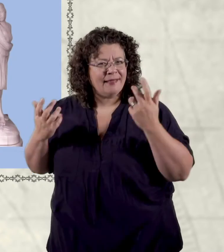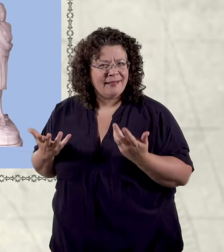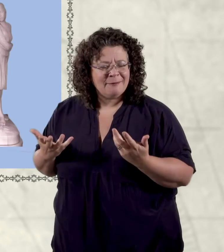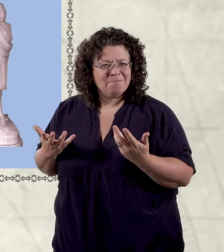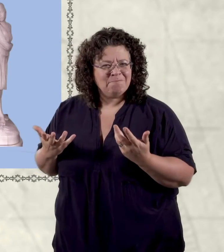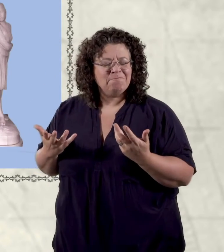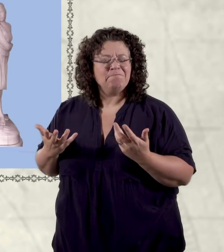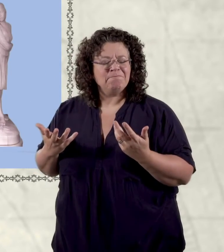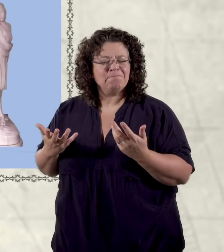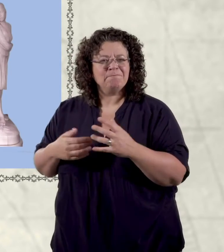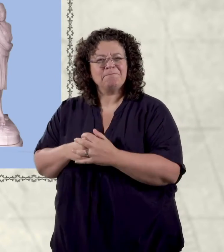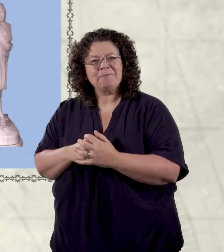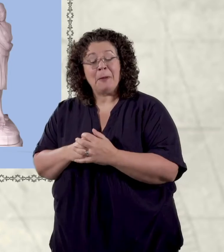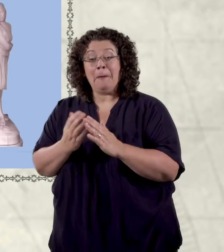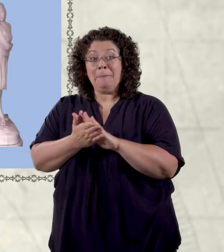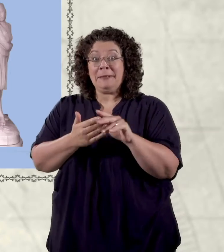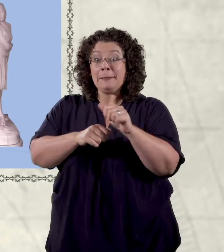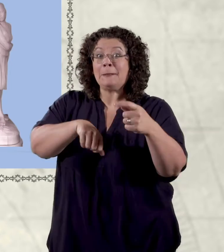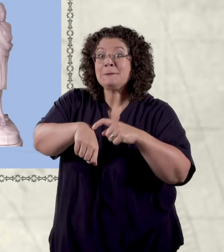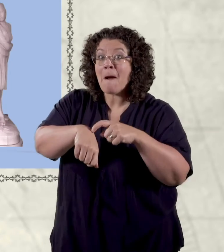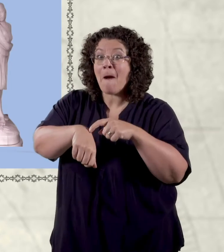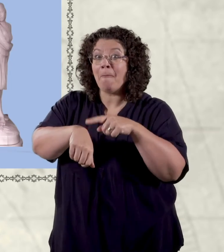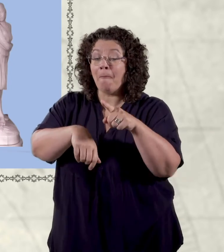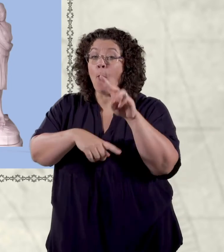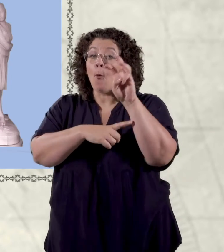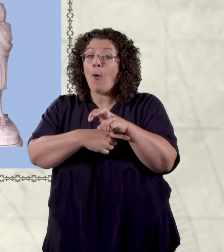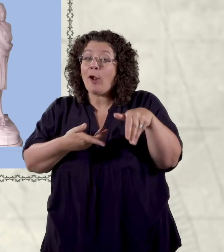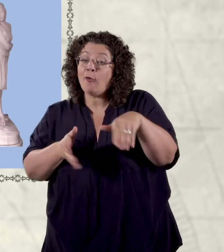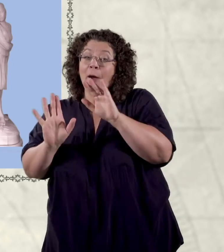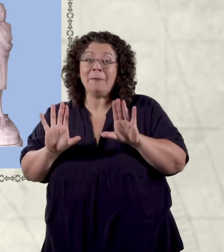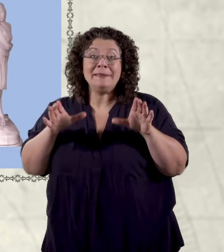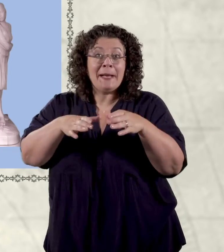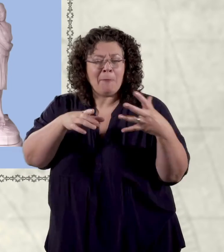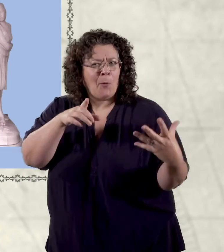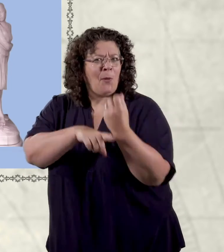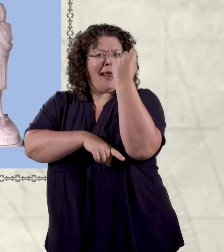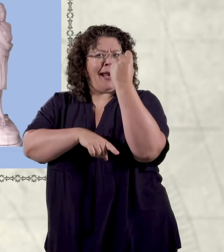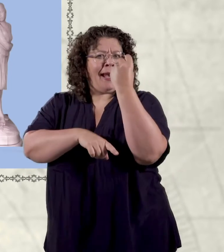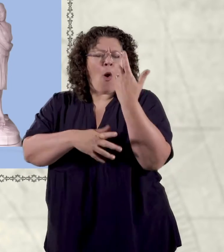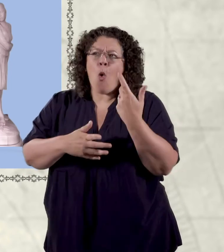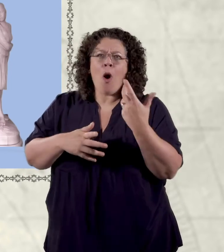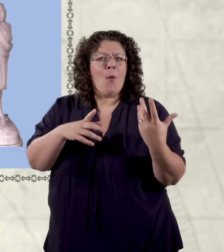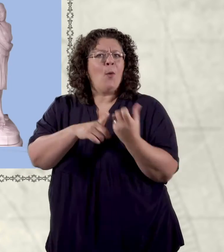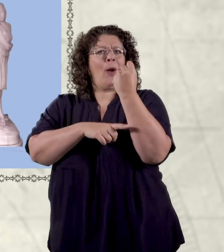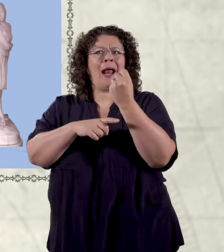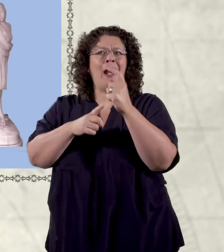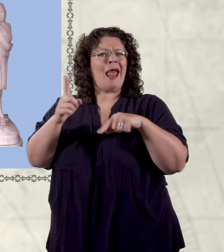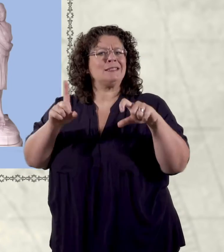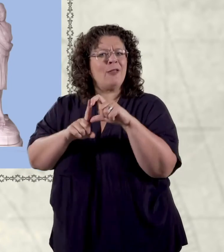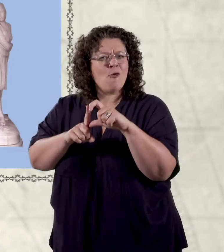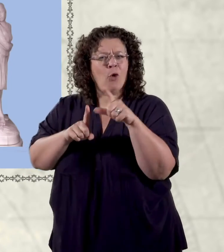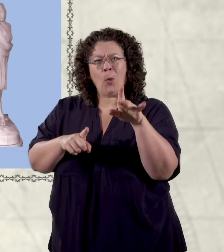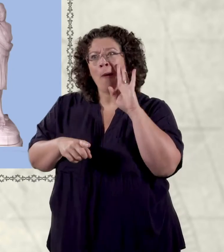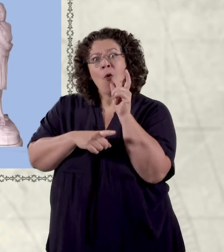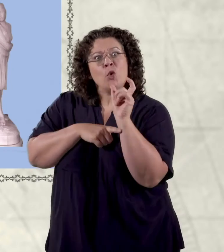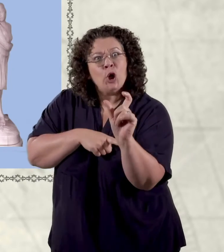Buddugoliaeth. Felly, tro nesa fydd tîm rygbi Cymru yn ennill gêm, neu'r parti